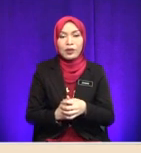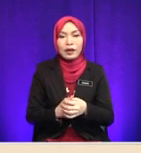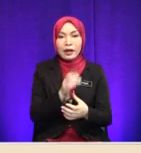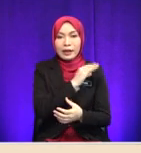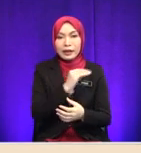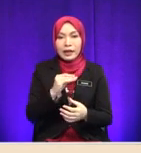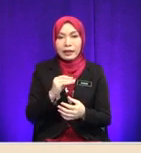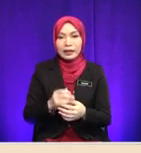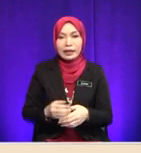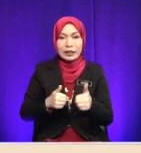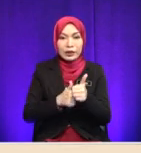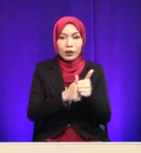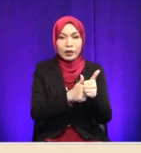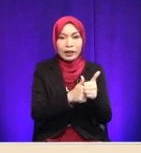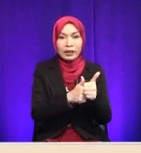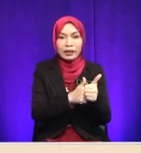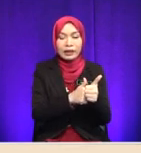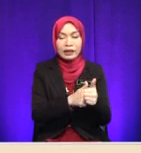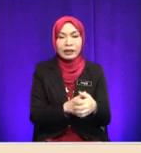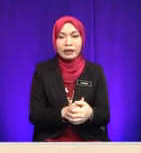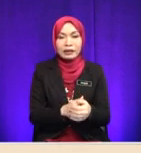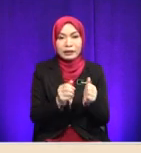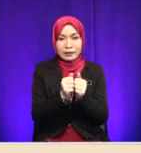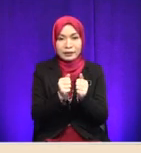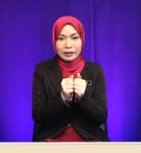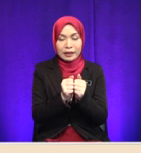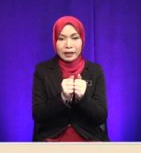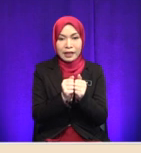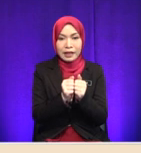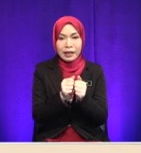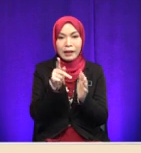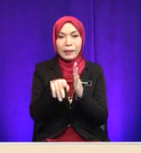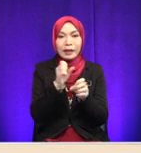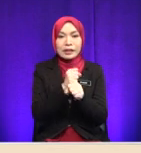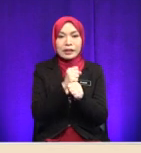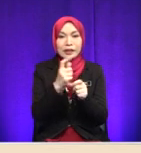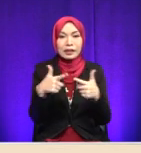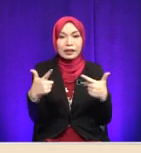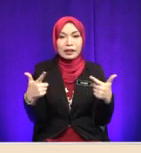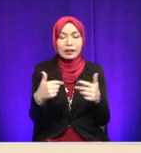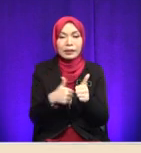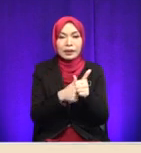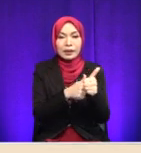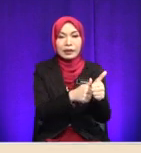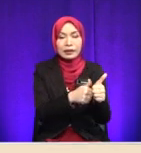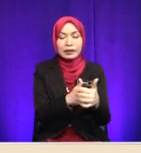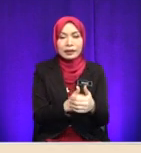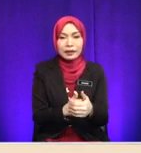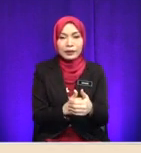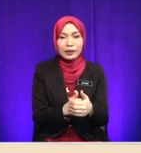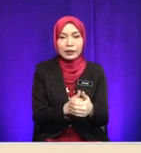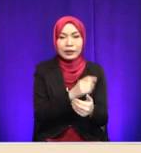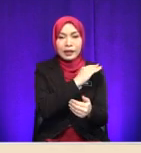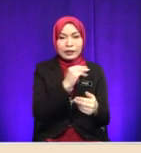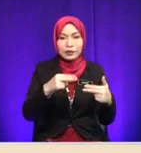oleh pegawai-pegawai Kementerian Luar Negeri. Tahun 2022 merupakan ulang tahun ke-30 penubuhan hubungan diplomatik Malaysia